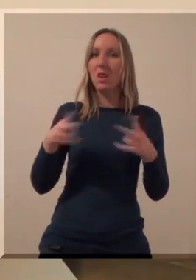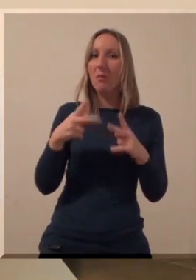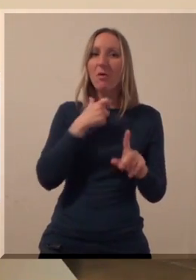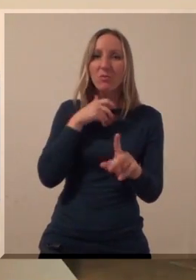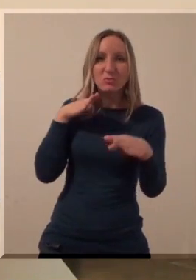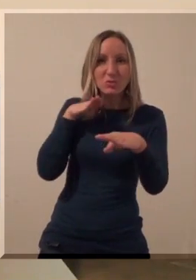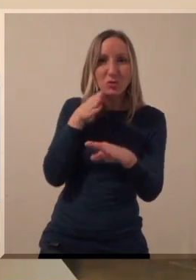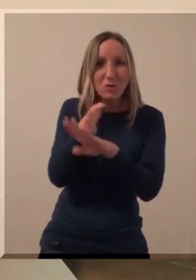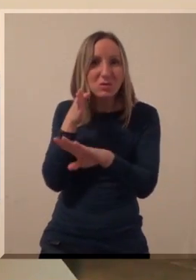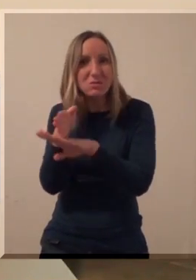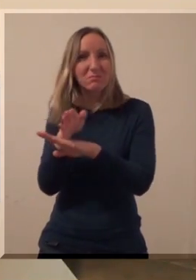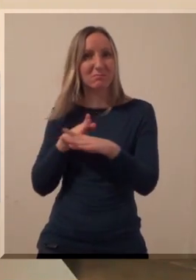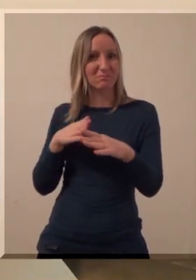to.